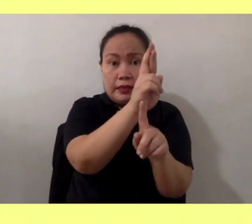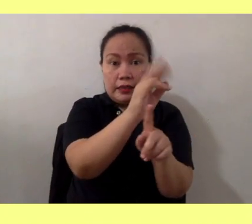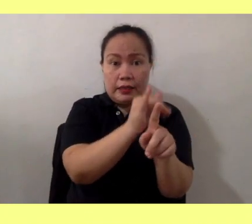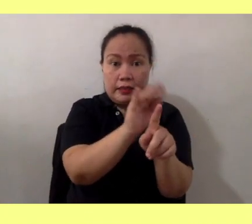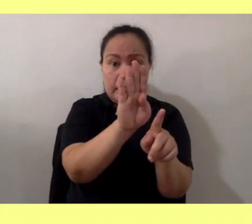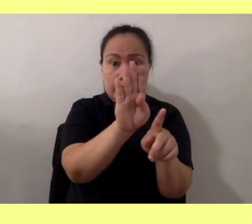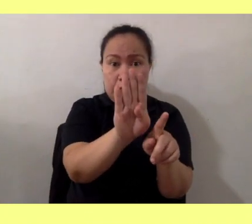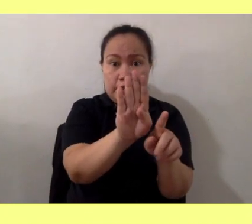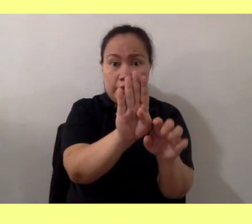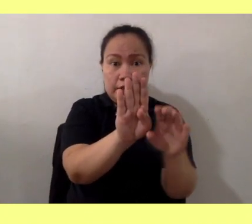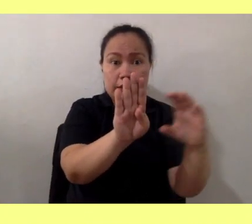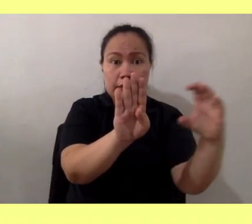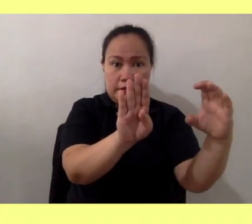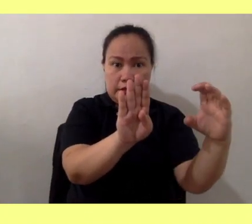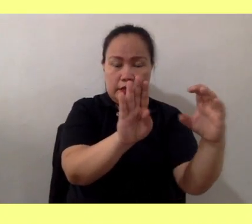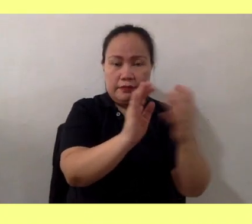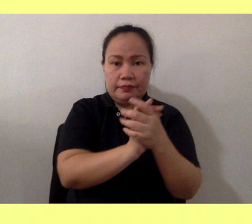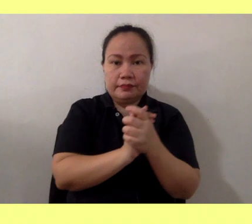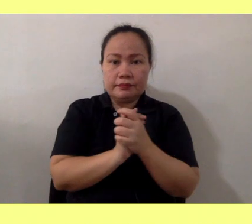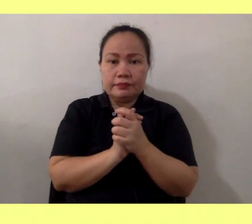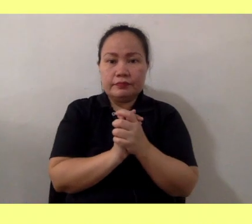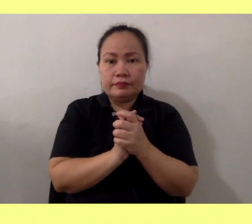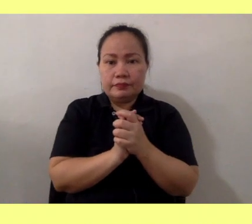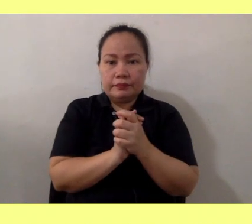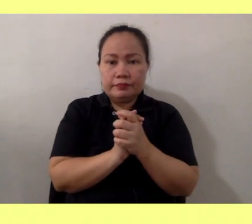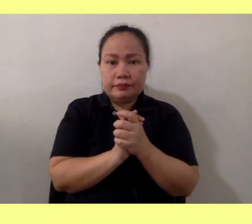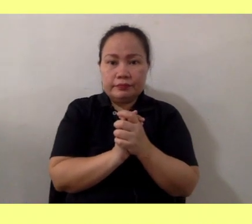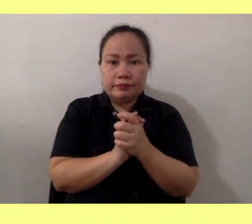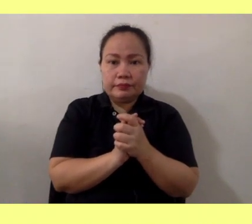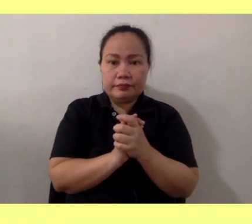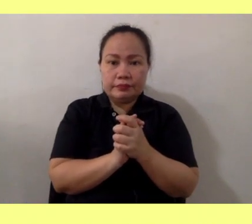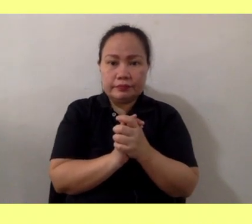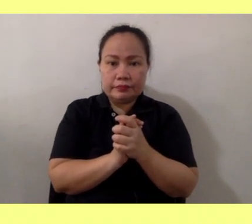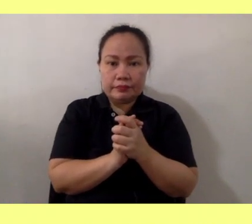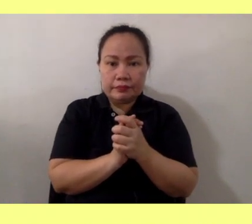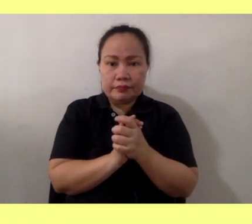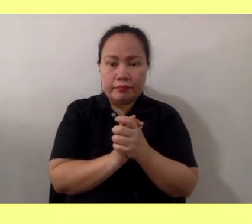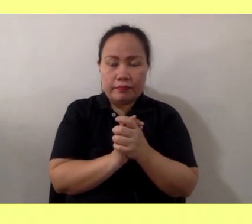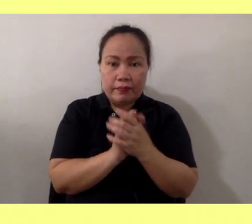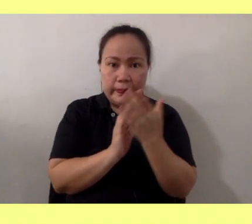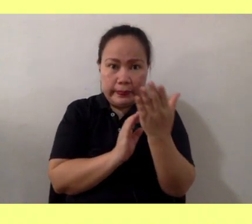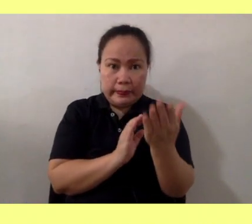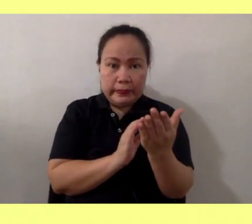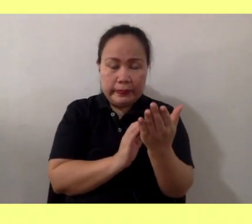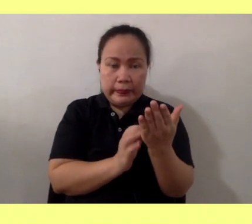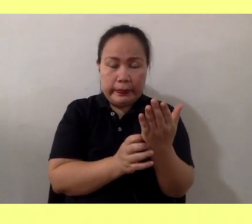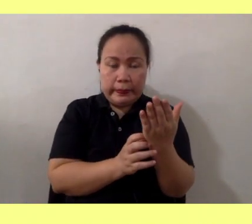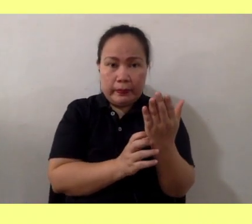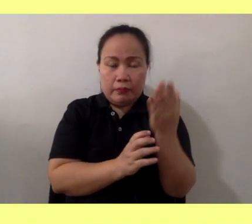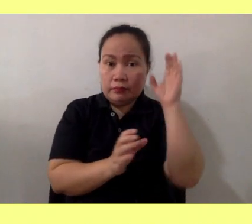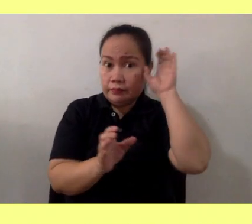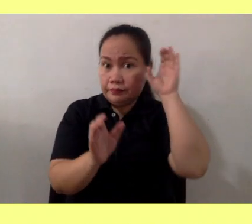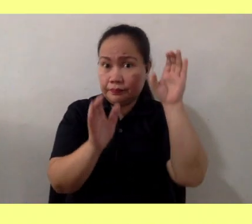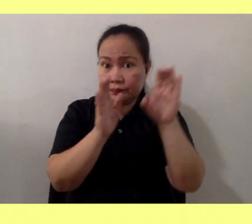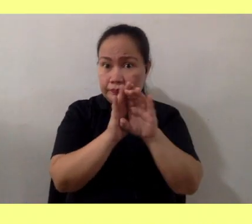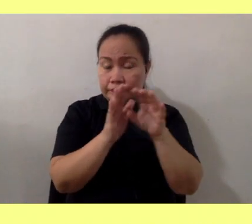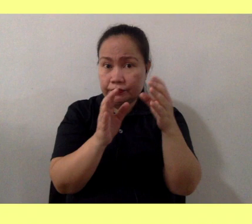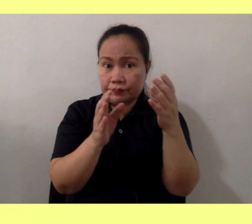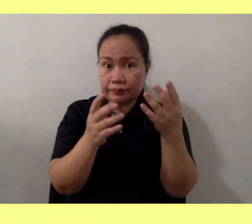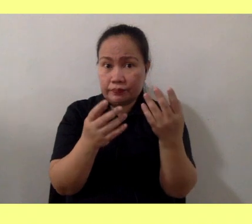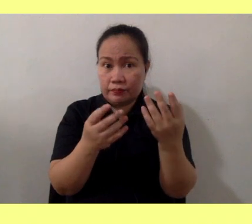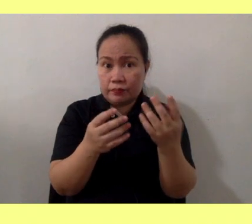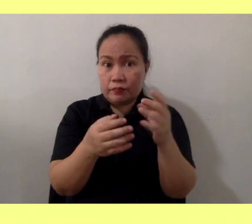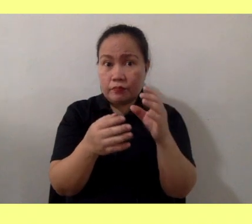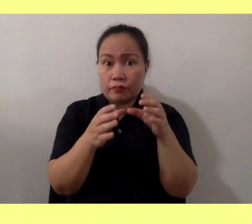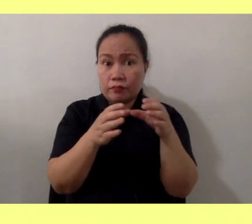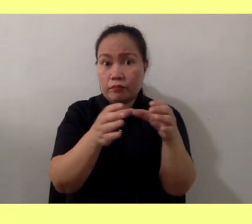nga, ang opposite rays are also rays. Okay? So, in this